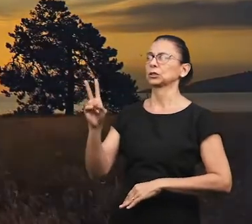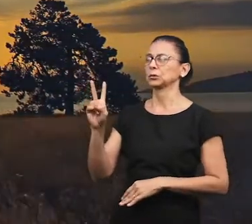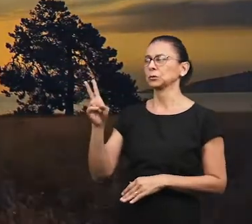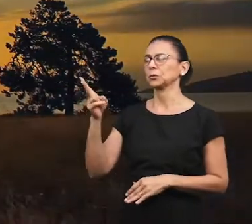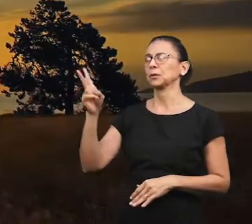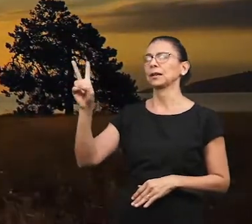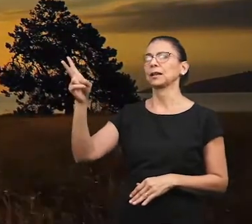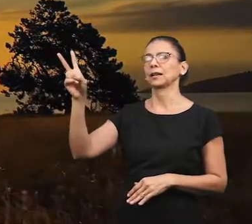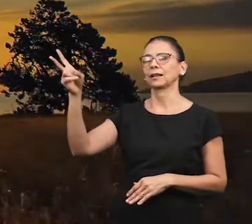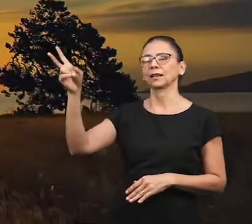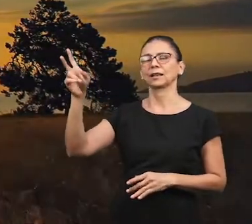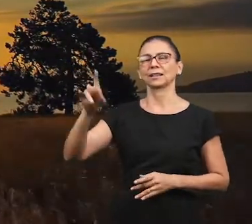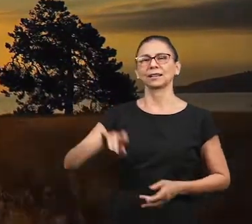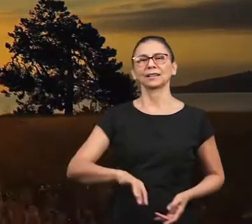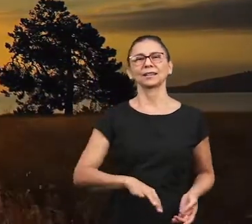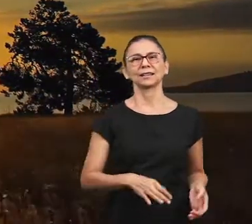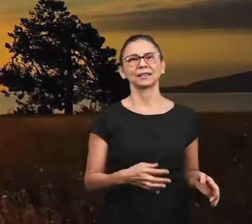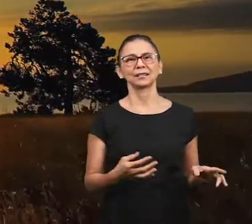небесах.